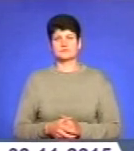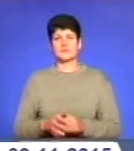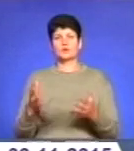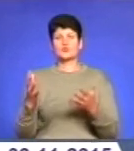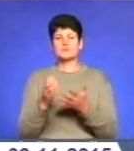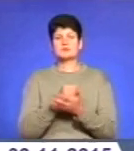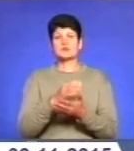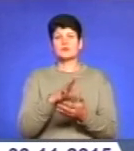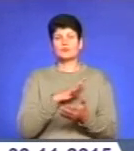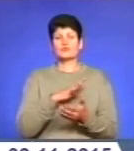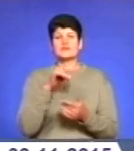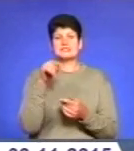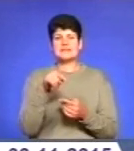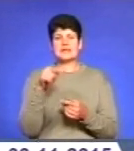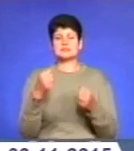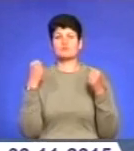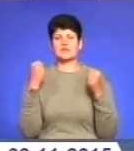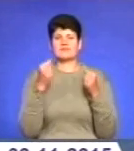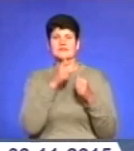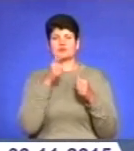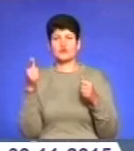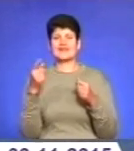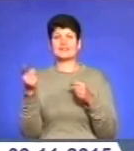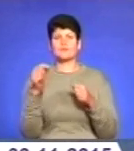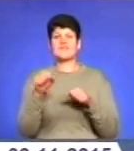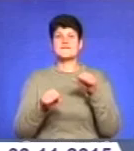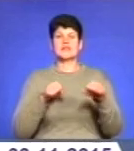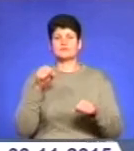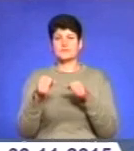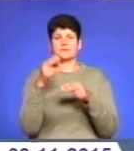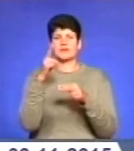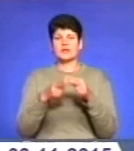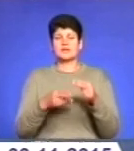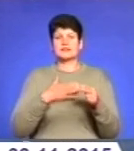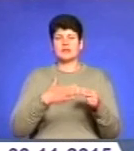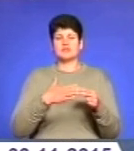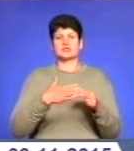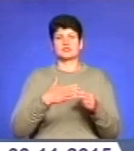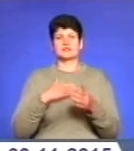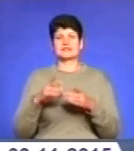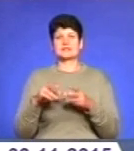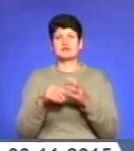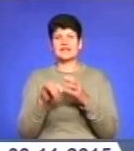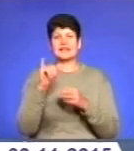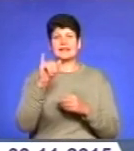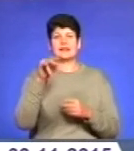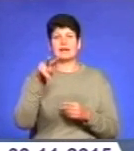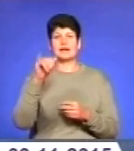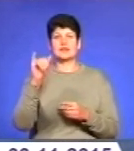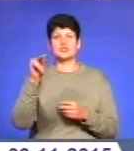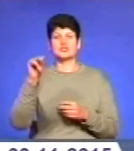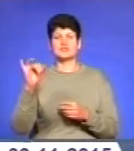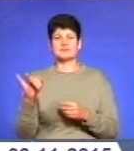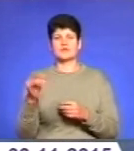Успішним видався цьогорічний спортивний сезон для тернопільських велосипедистів. Завершили його наші земляки в Ілічівську, що на Одещині, де взяли участь в двох